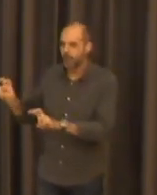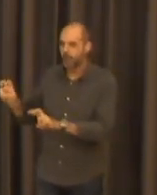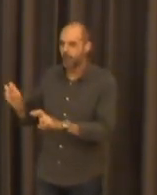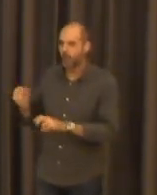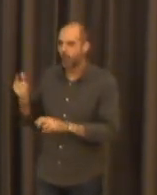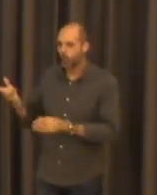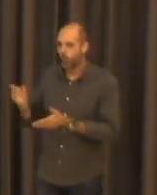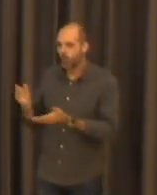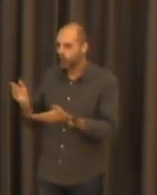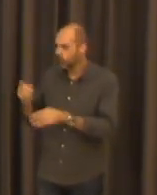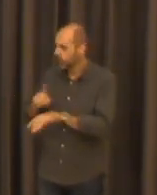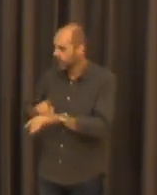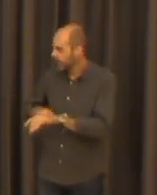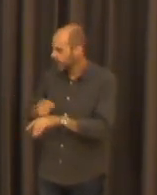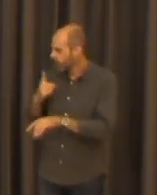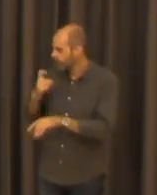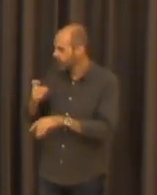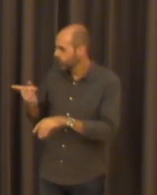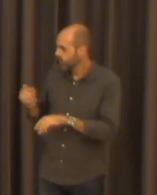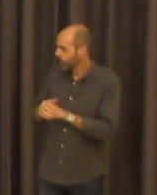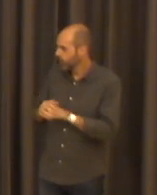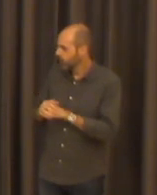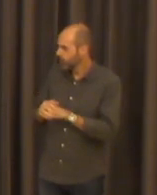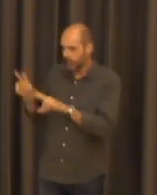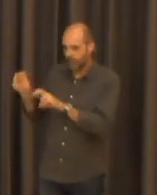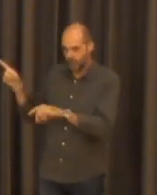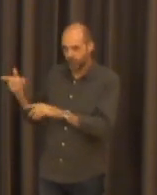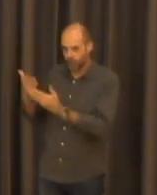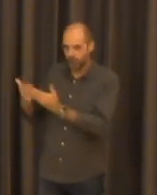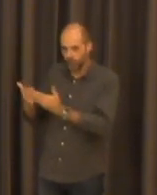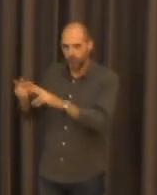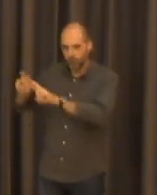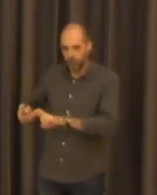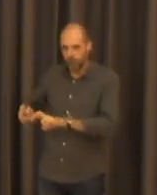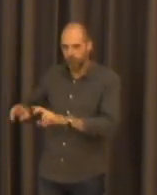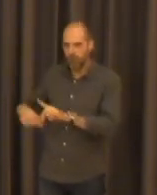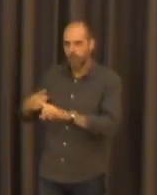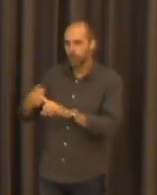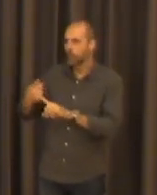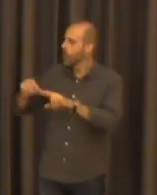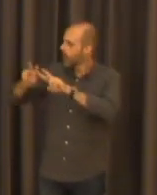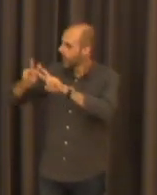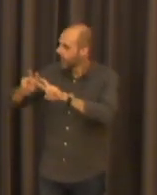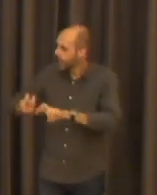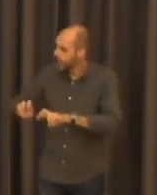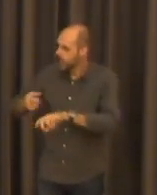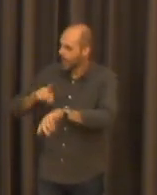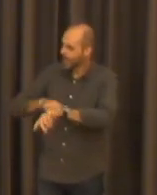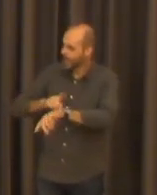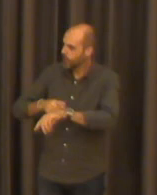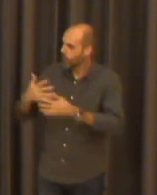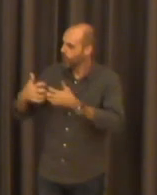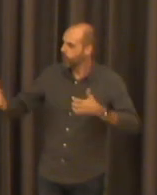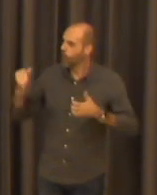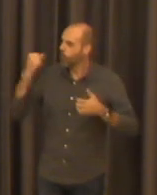vostè va dedicar a tot aquest tema i quant temps exactament vostè